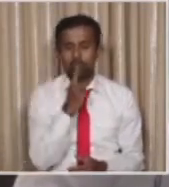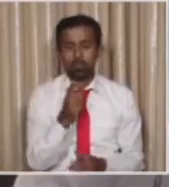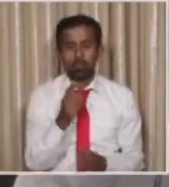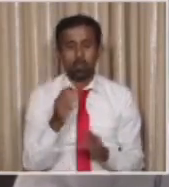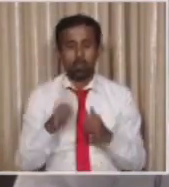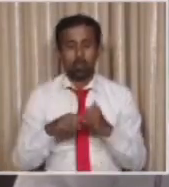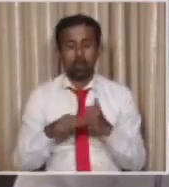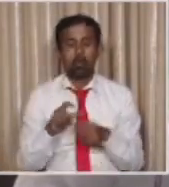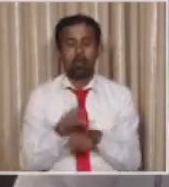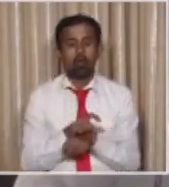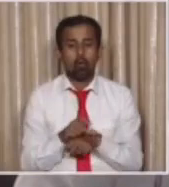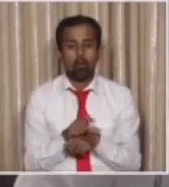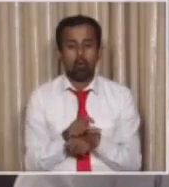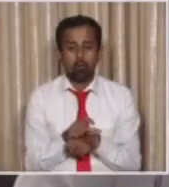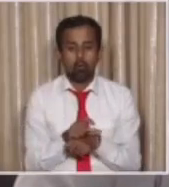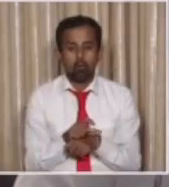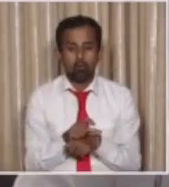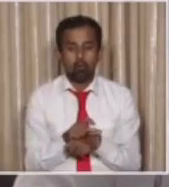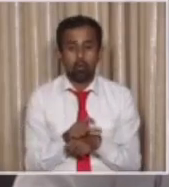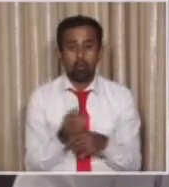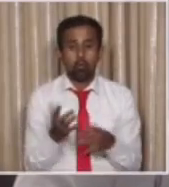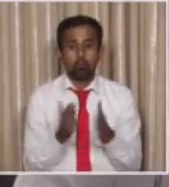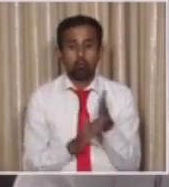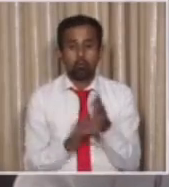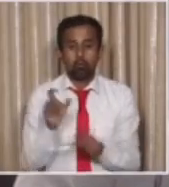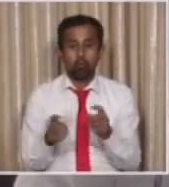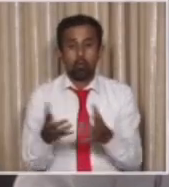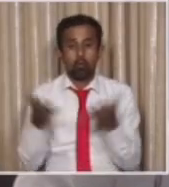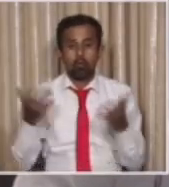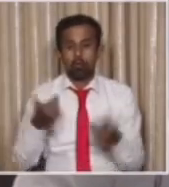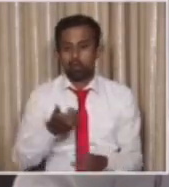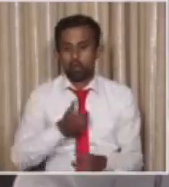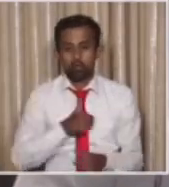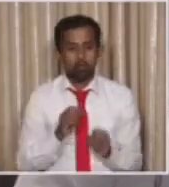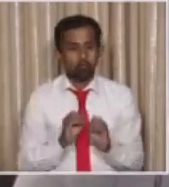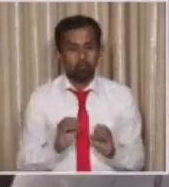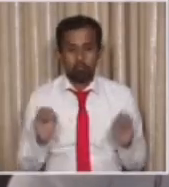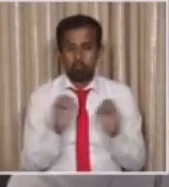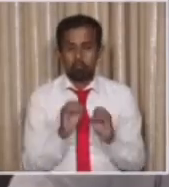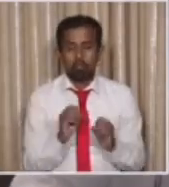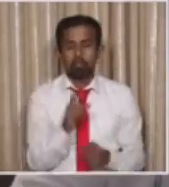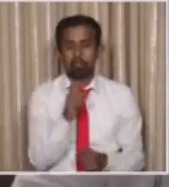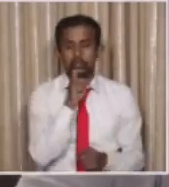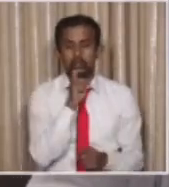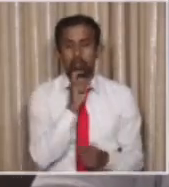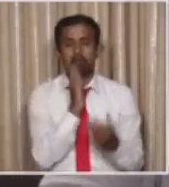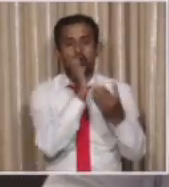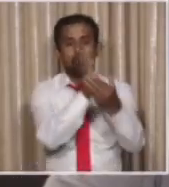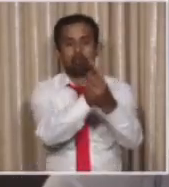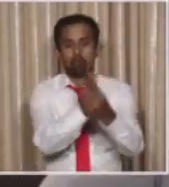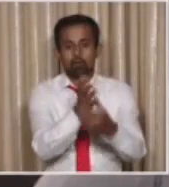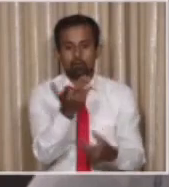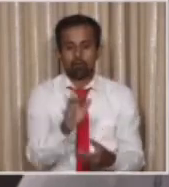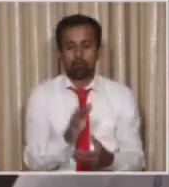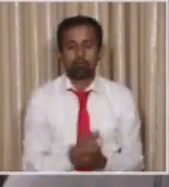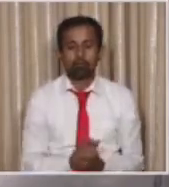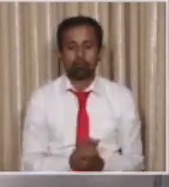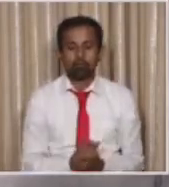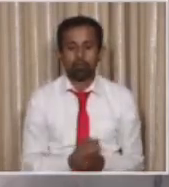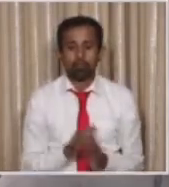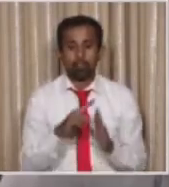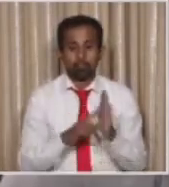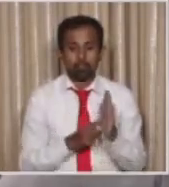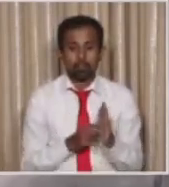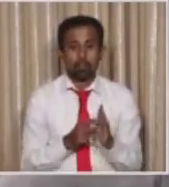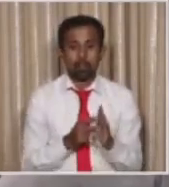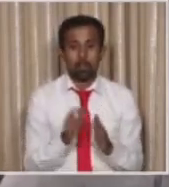महाजन उपयोगिता कमिशमे बहुतर सामाजिक एकतावेन तोरव अधिकरणे नडुपवरन्न कटियुतु कला कियला जनक